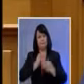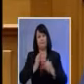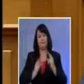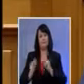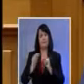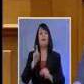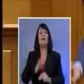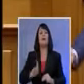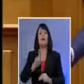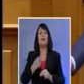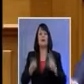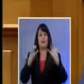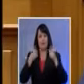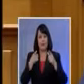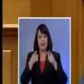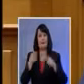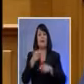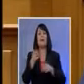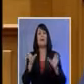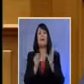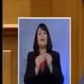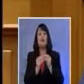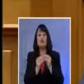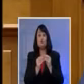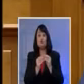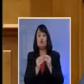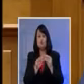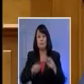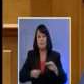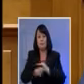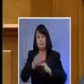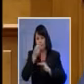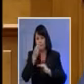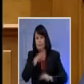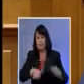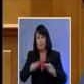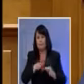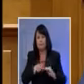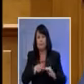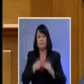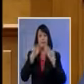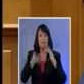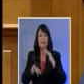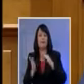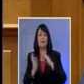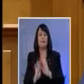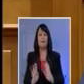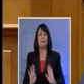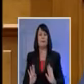ο κ. Μητσοτάκης, όταν η κουβέντα πήγε στα θέματα της διαφοράς και της διαπλοκής, επέλεξε να αποδράσει.